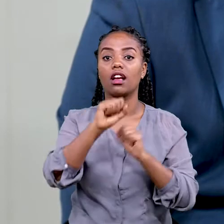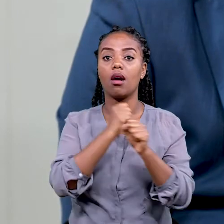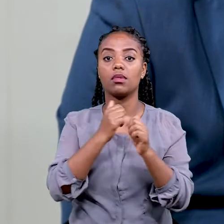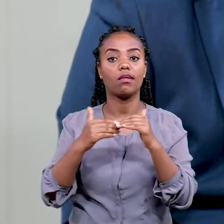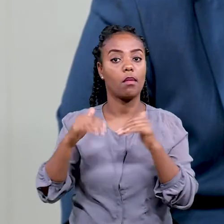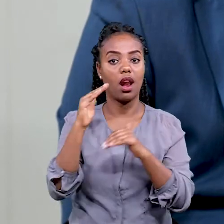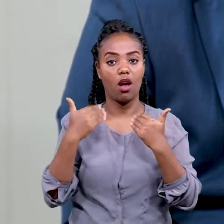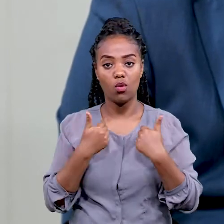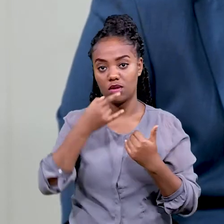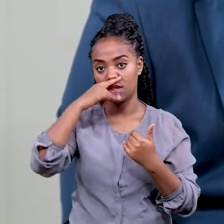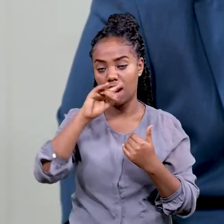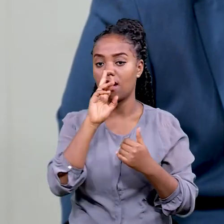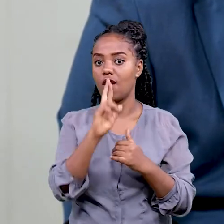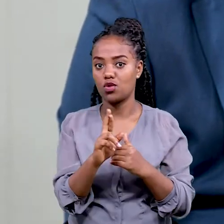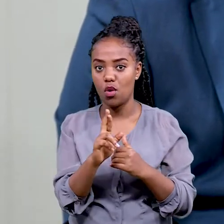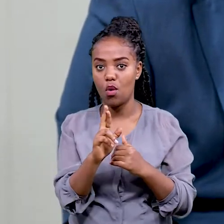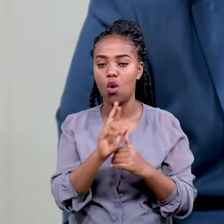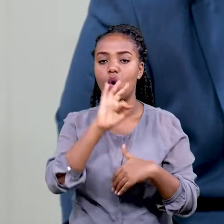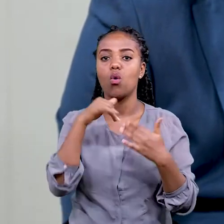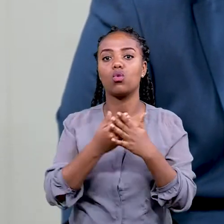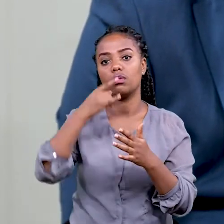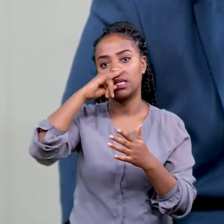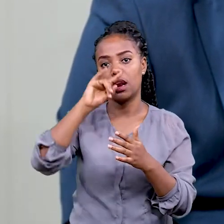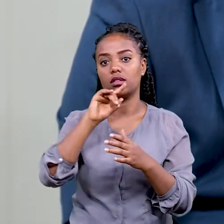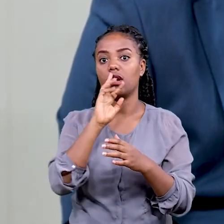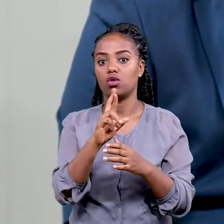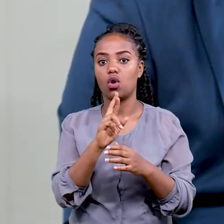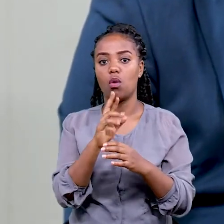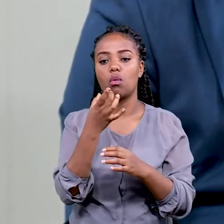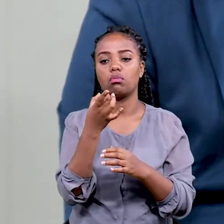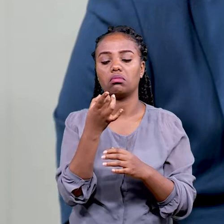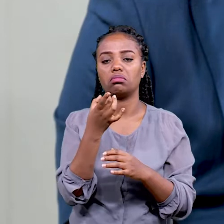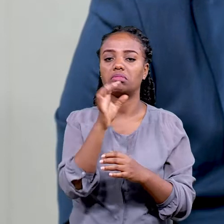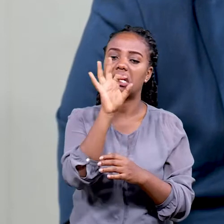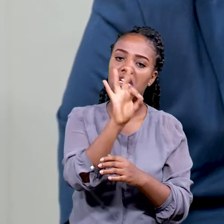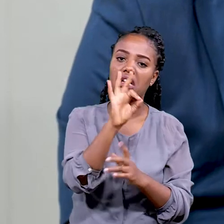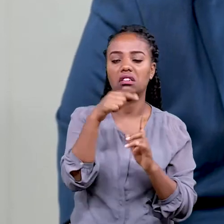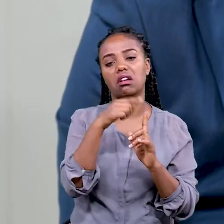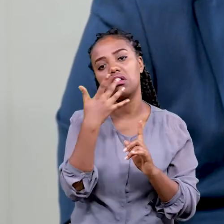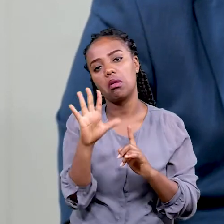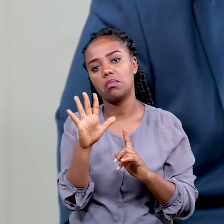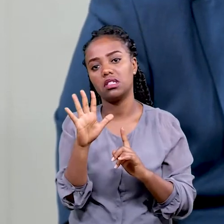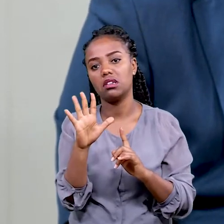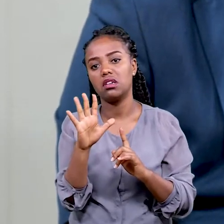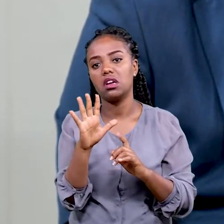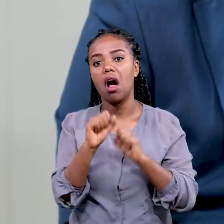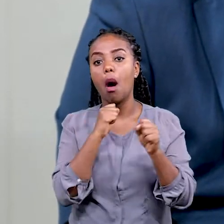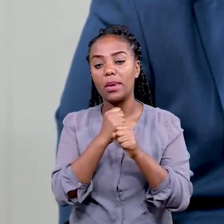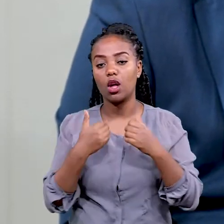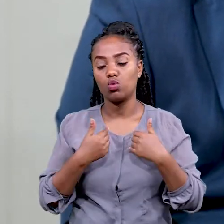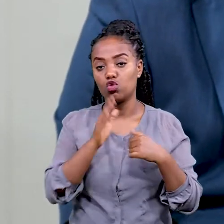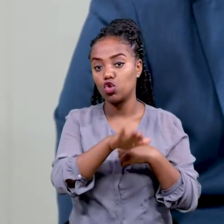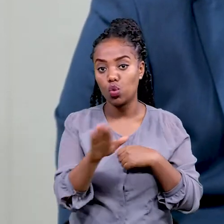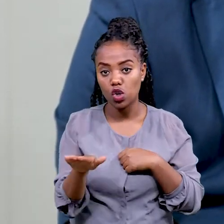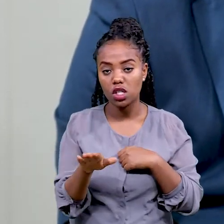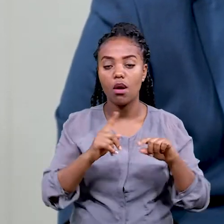አመት በላይ ያሉት ህጻናት ናቸው። የቀደም ሁሉ ህጻናት ናቸው። ለ18 አመት በተለይ ከ9 እስከ 15 የሚካተቱት